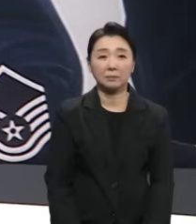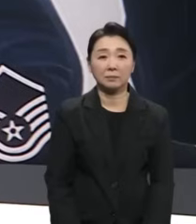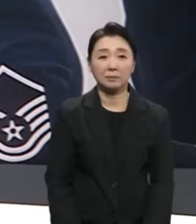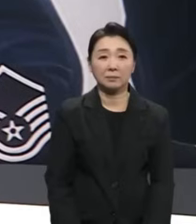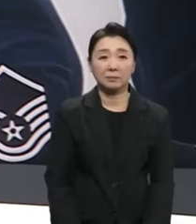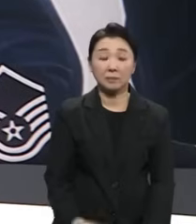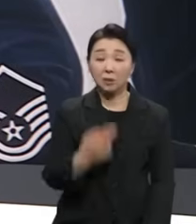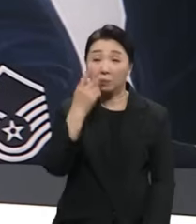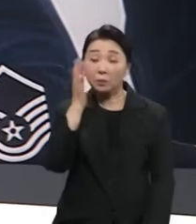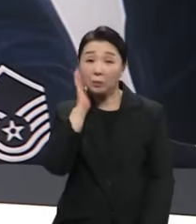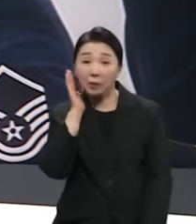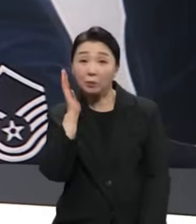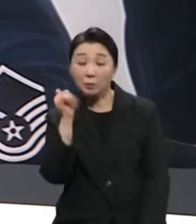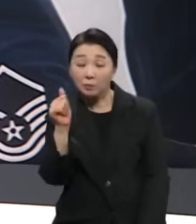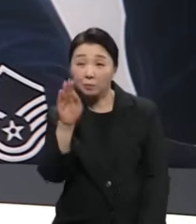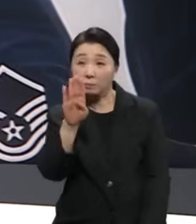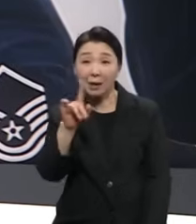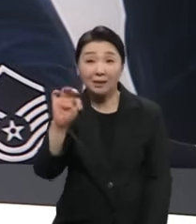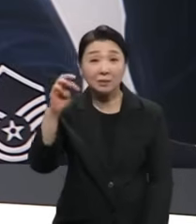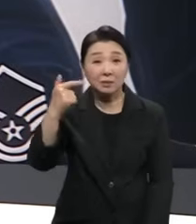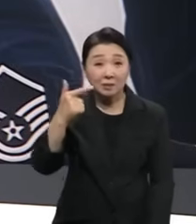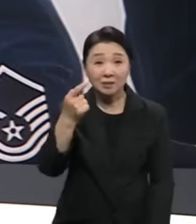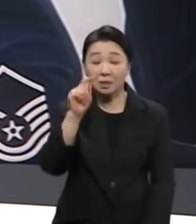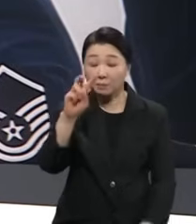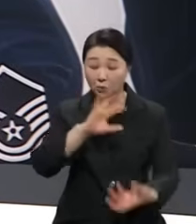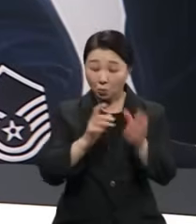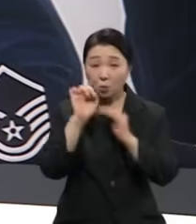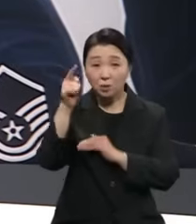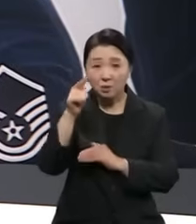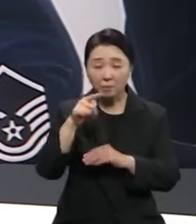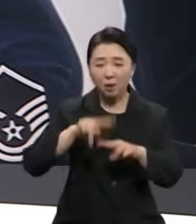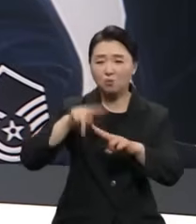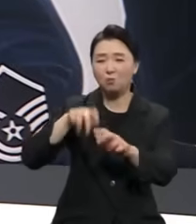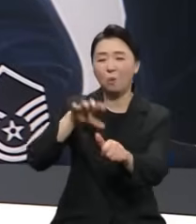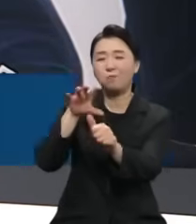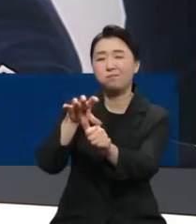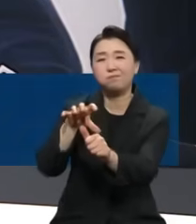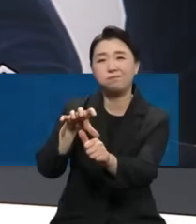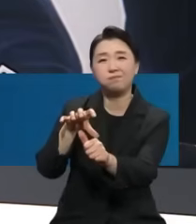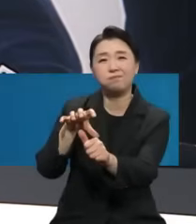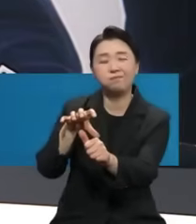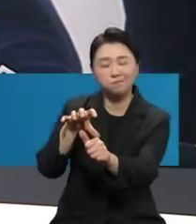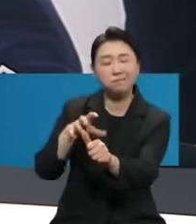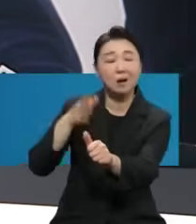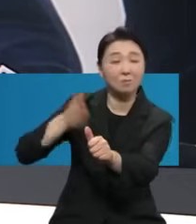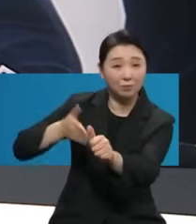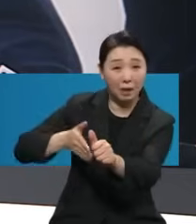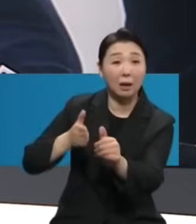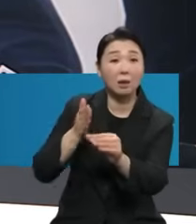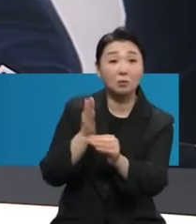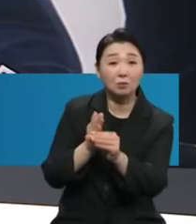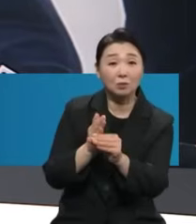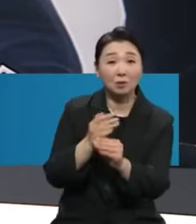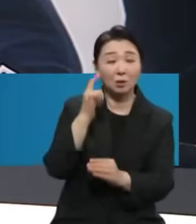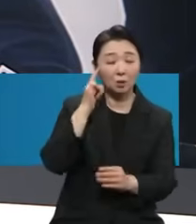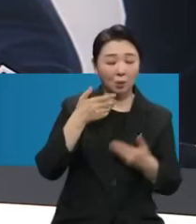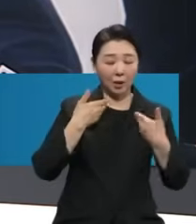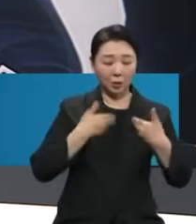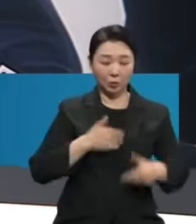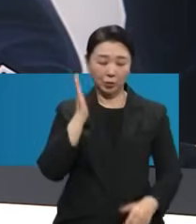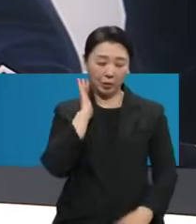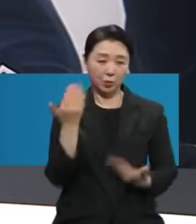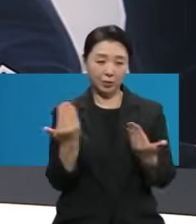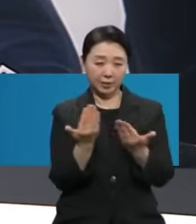한편 바이든 대통령은 TV 토론 이후 후보 사퇴 압박에 시달리고 있습니다. 일단 조용히 대통령 업무에